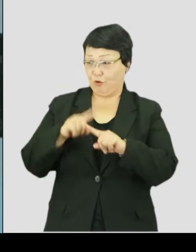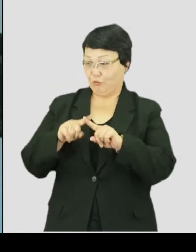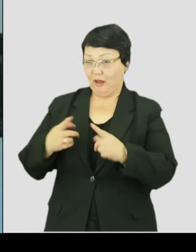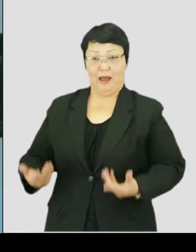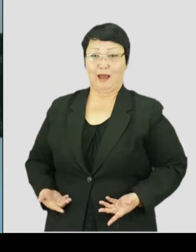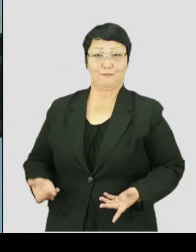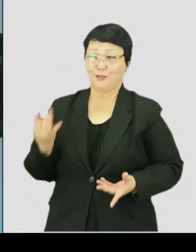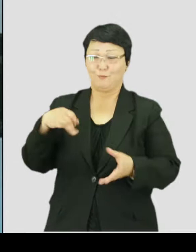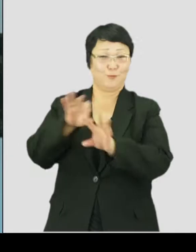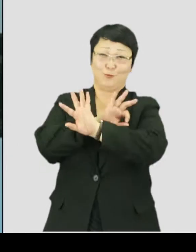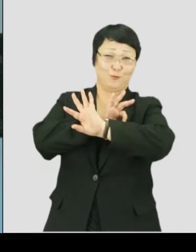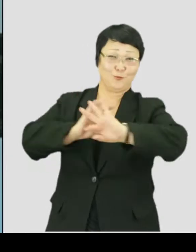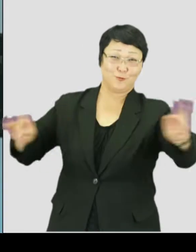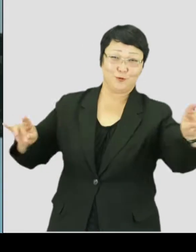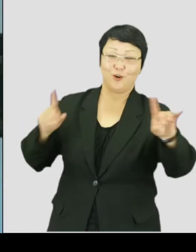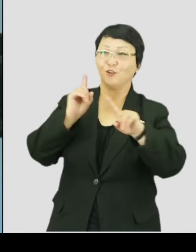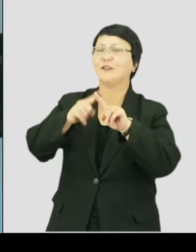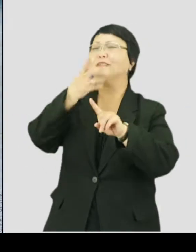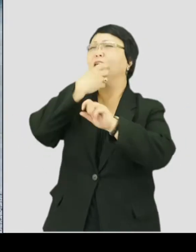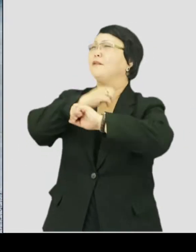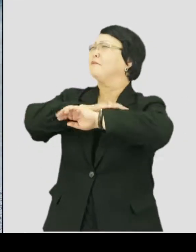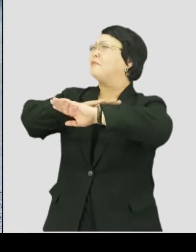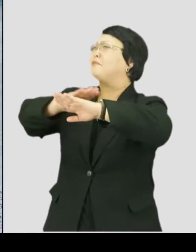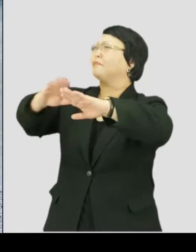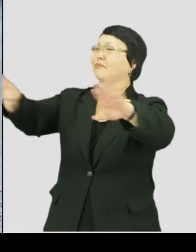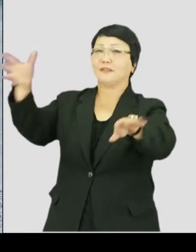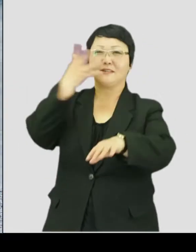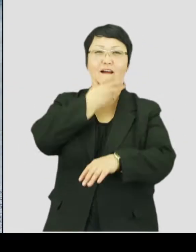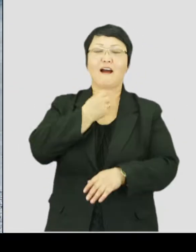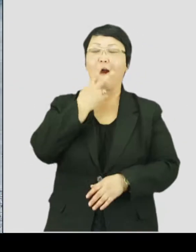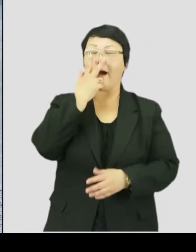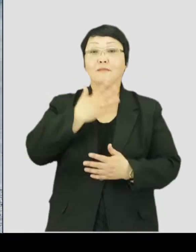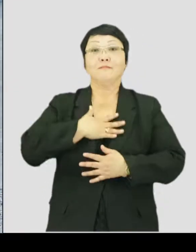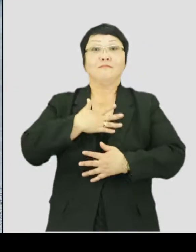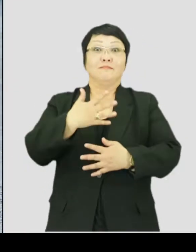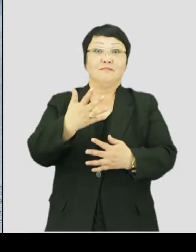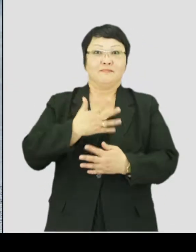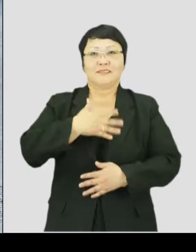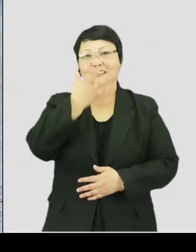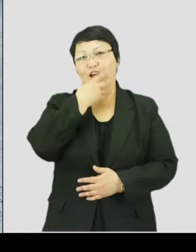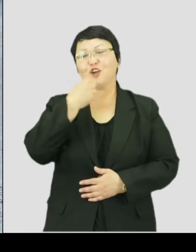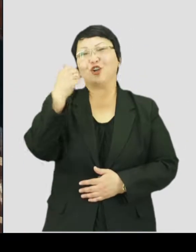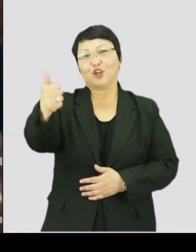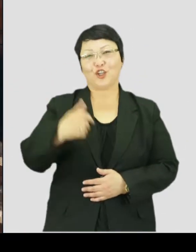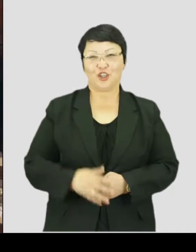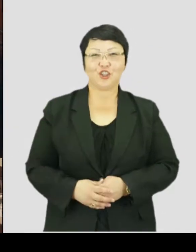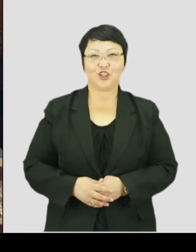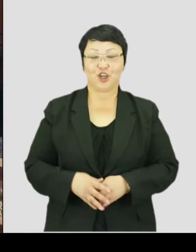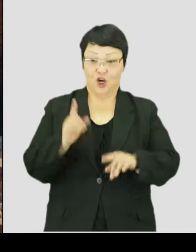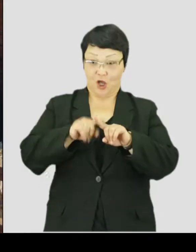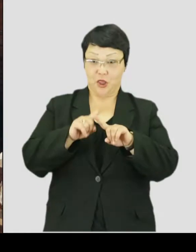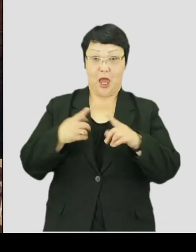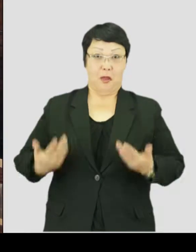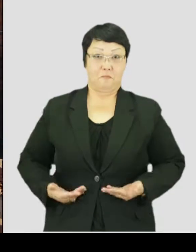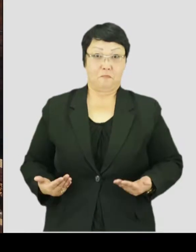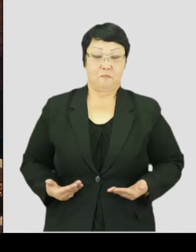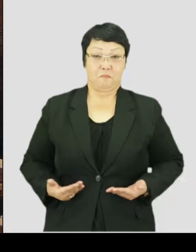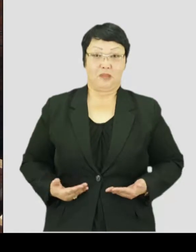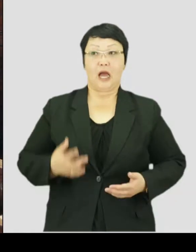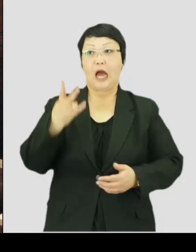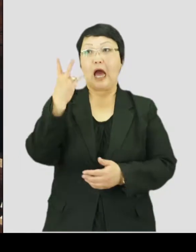тийм юм байхгүй шүү дээ. Зилүүд сайхан тэгэл агаараа ууж амьсгалаа сайхан. Хөдөө амьдардаг болохоор